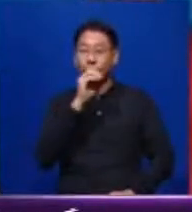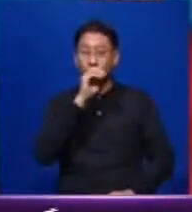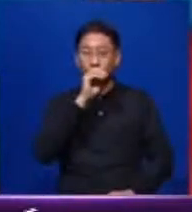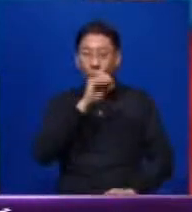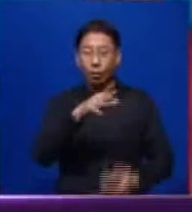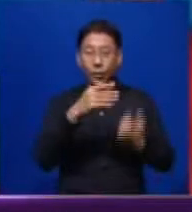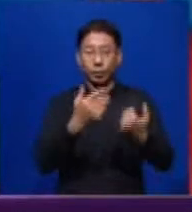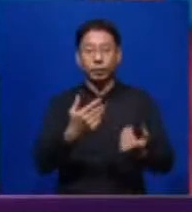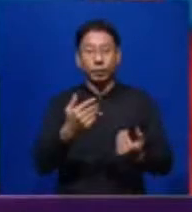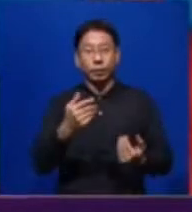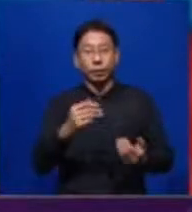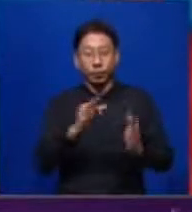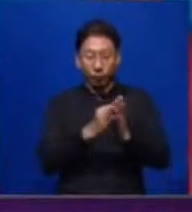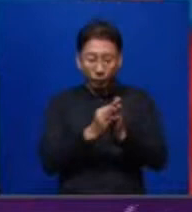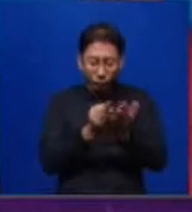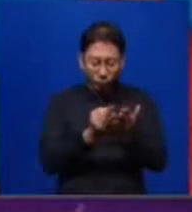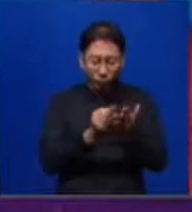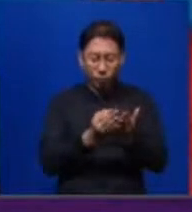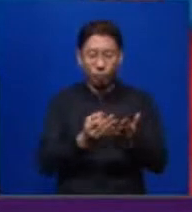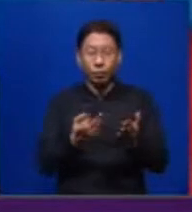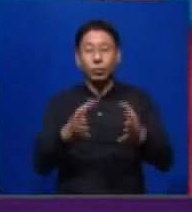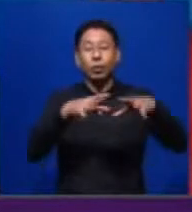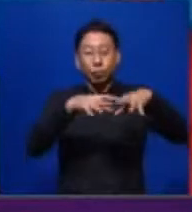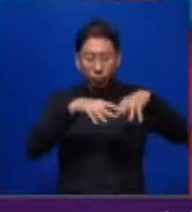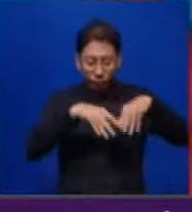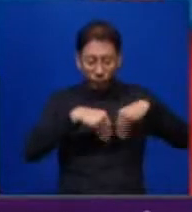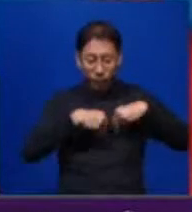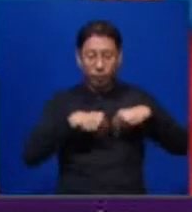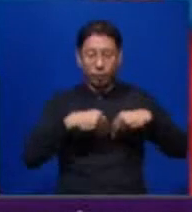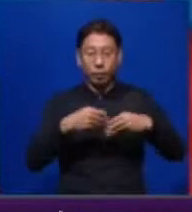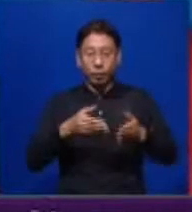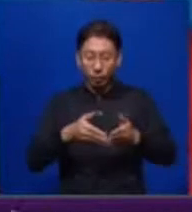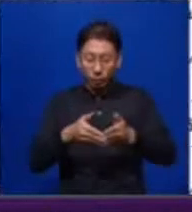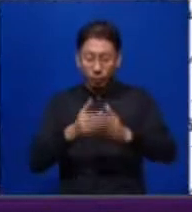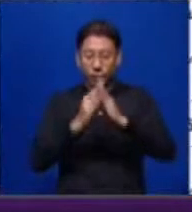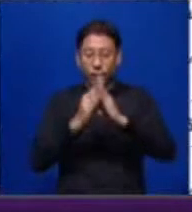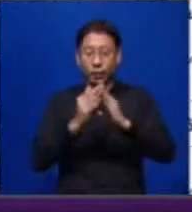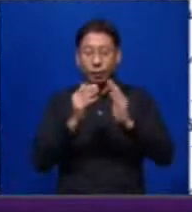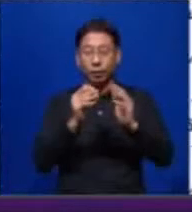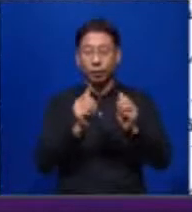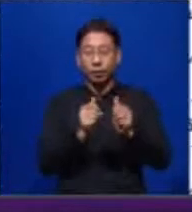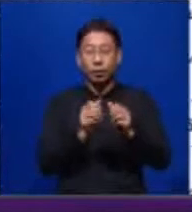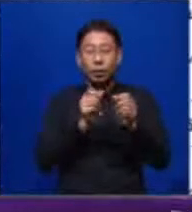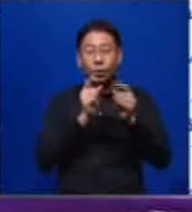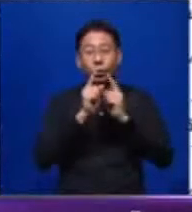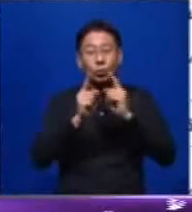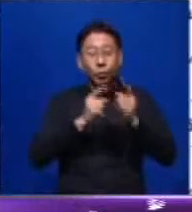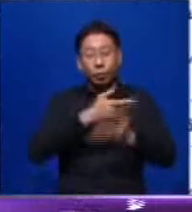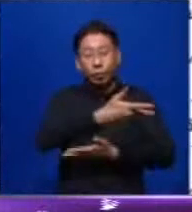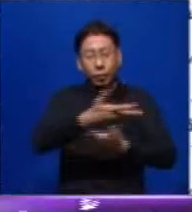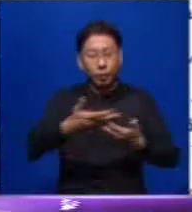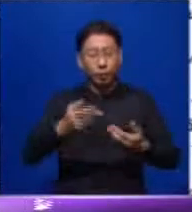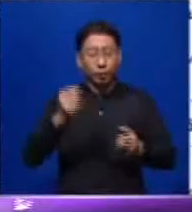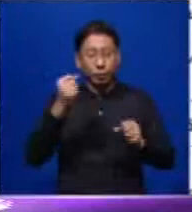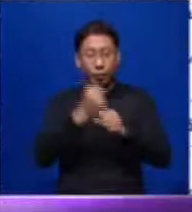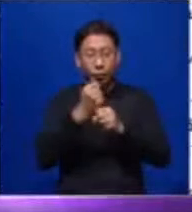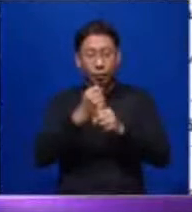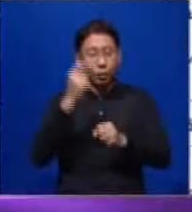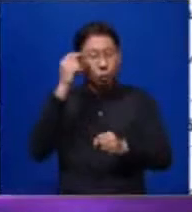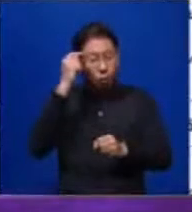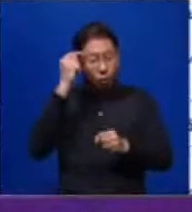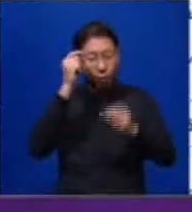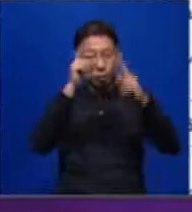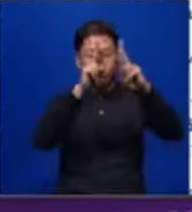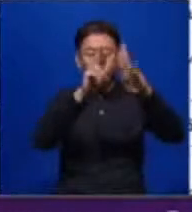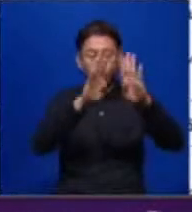นะคะถึงนายสมชายบอกว่าเห็นด้วยกับการที่จะมีการตั้งดีเบตขึ้นมาเพื่อให้เกิดความรู้เรื่องของระบอบประชาธิปไตยและมอง